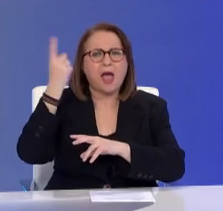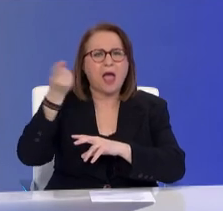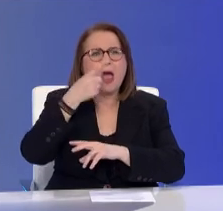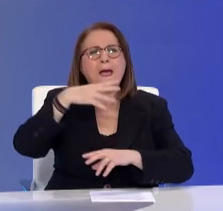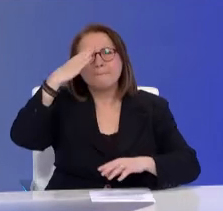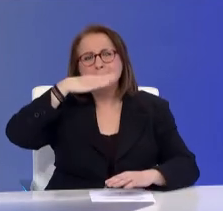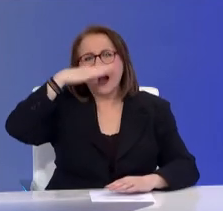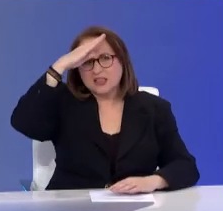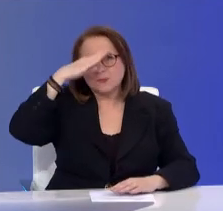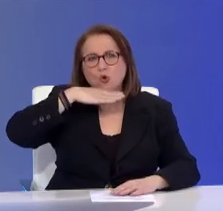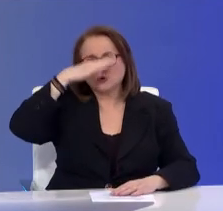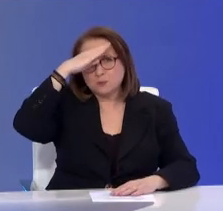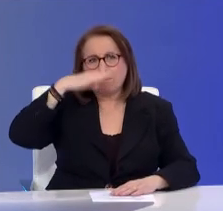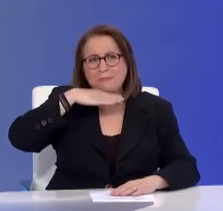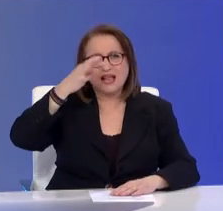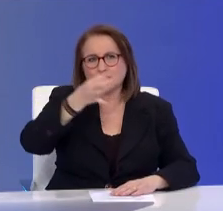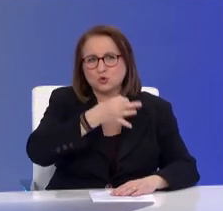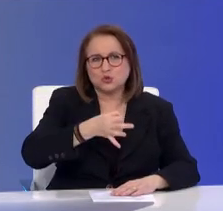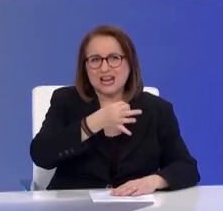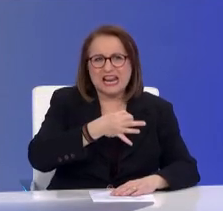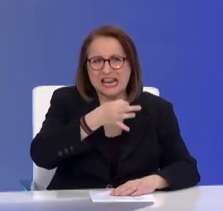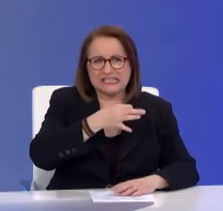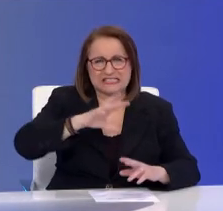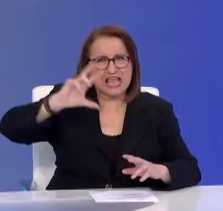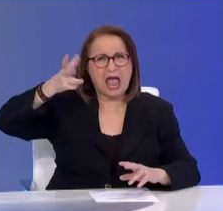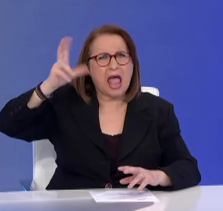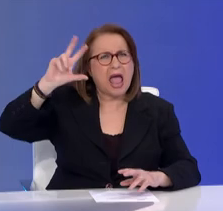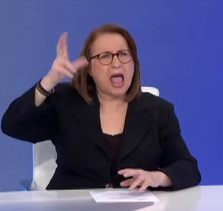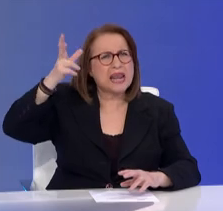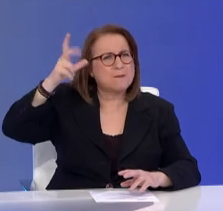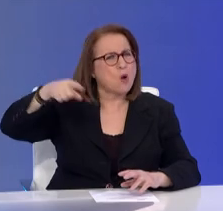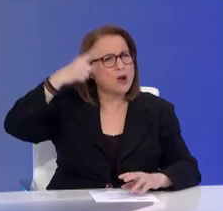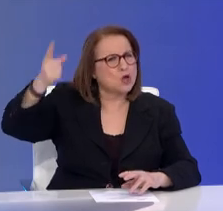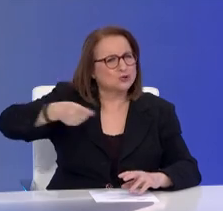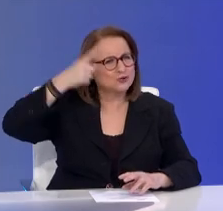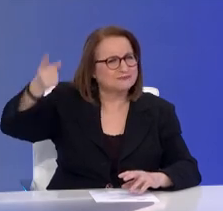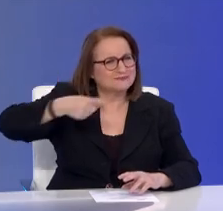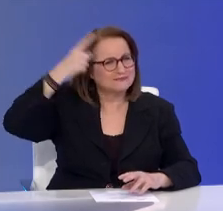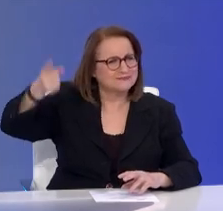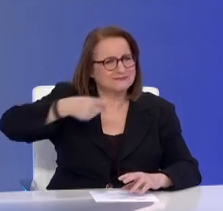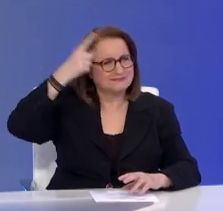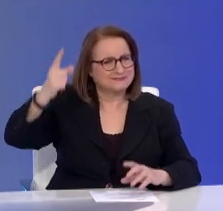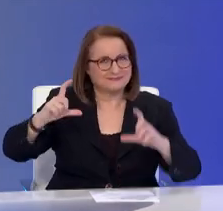Πάτμου και η αποκατάσταση τους